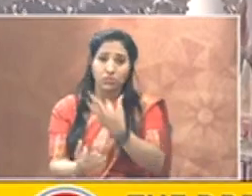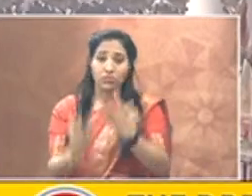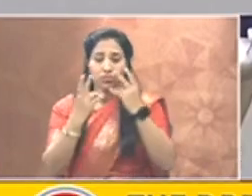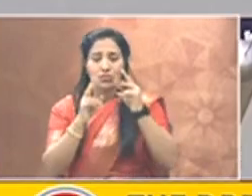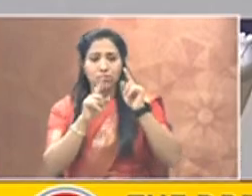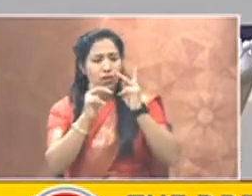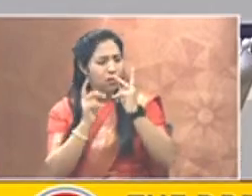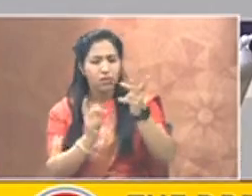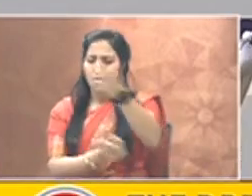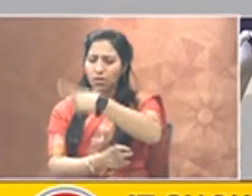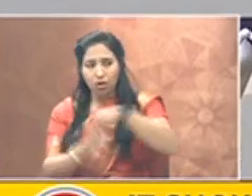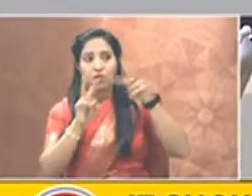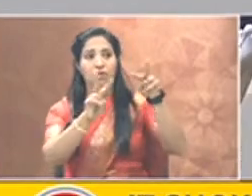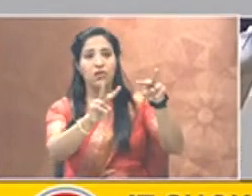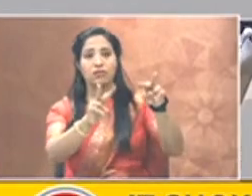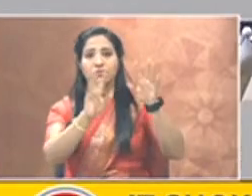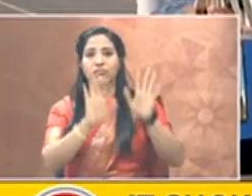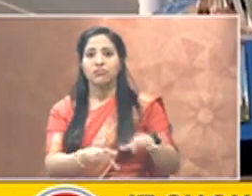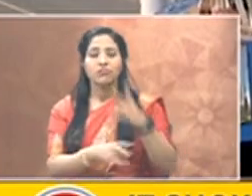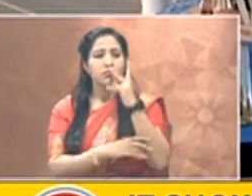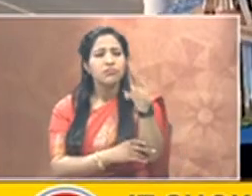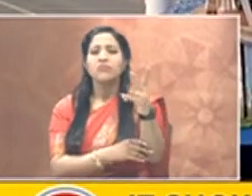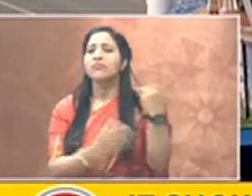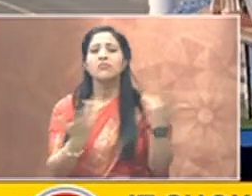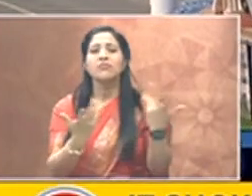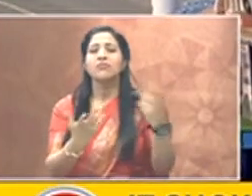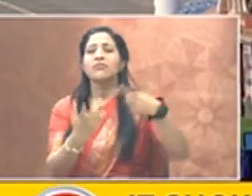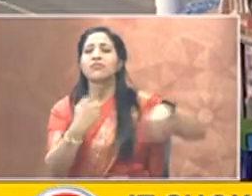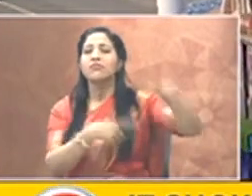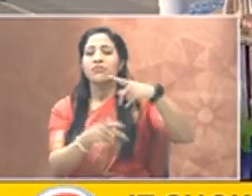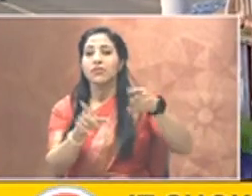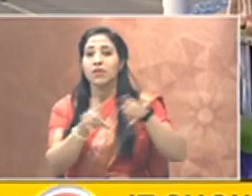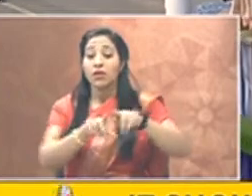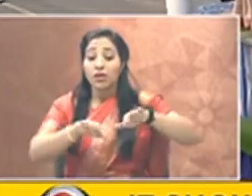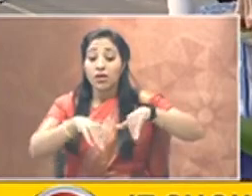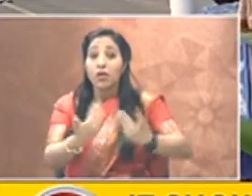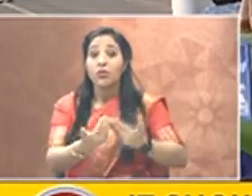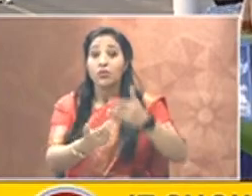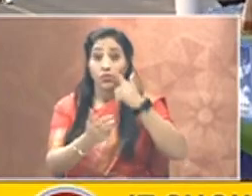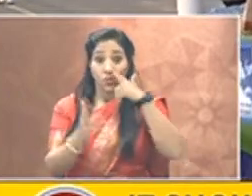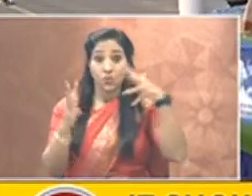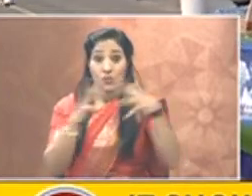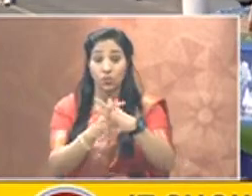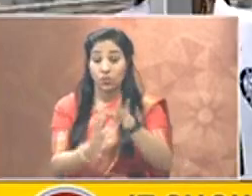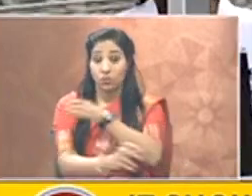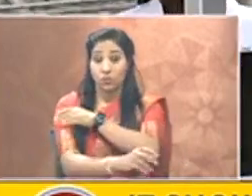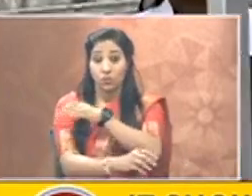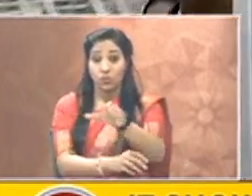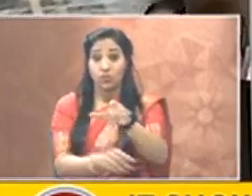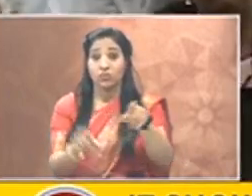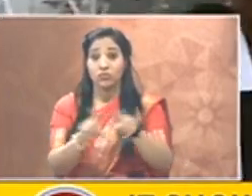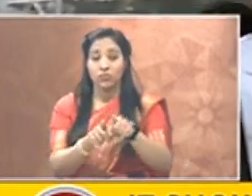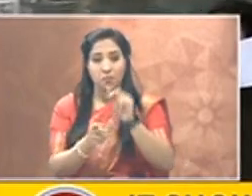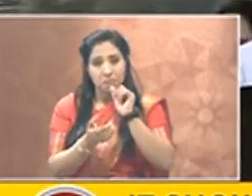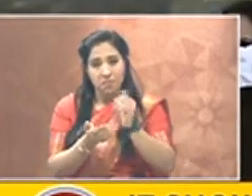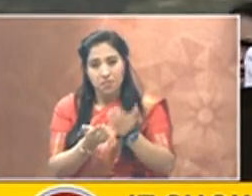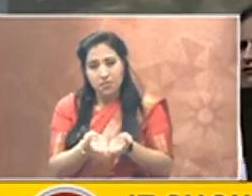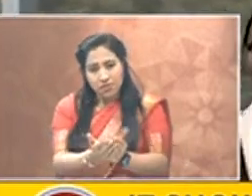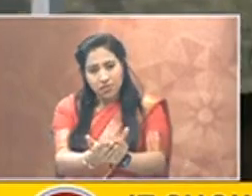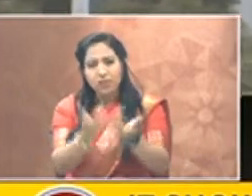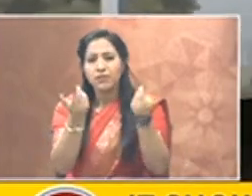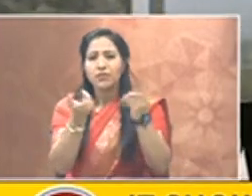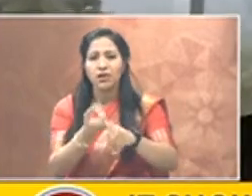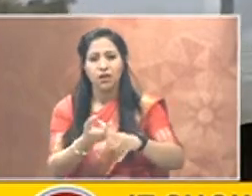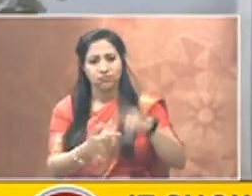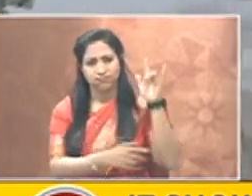ध्यान खींचा। उसमें दिखाया गया कि कैसे नारी शक्ति जल,